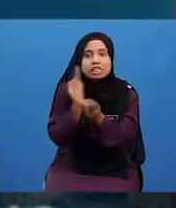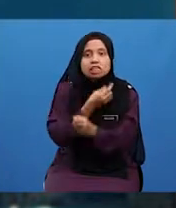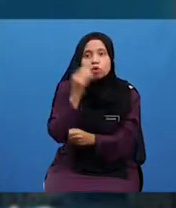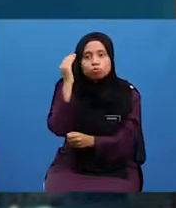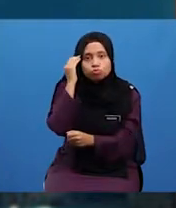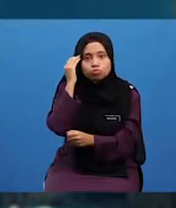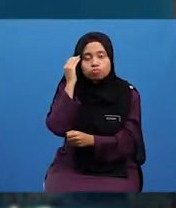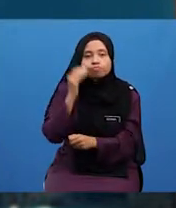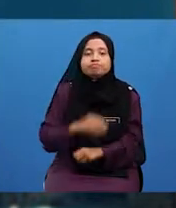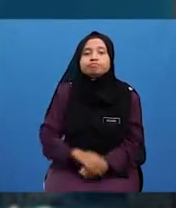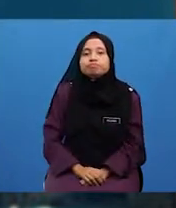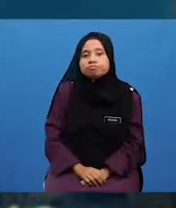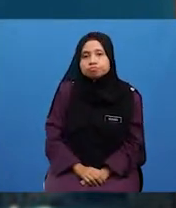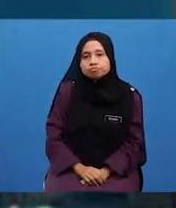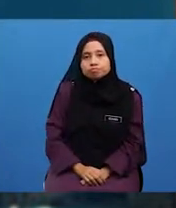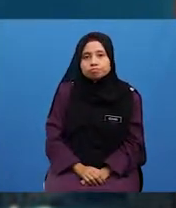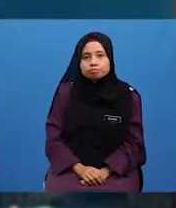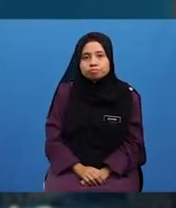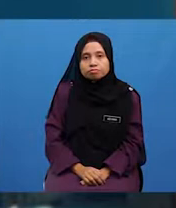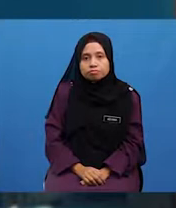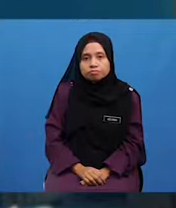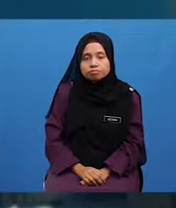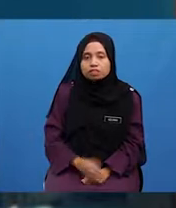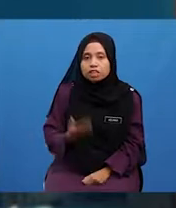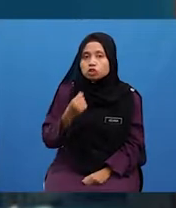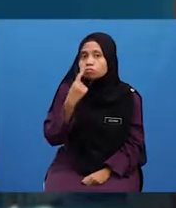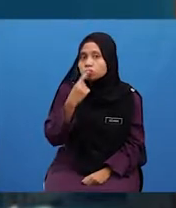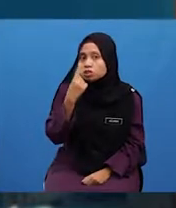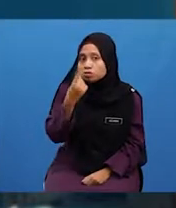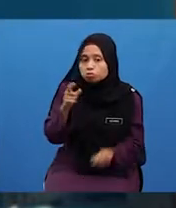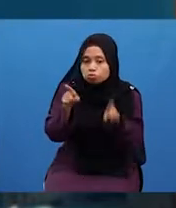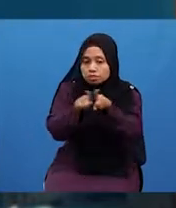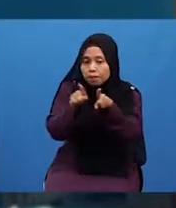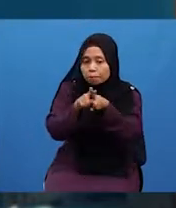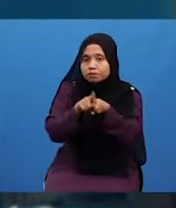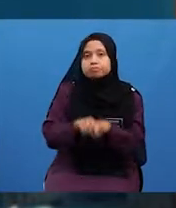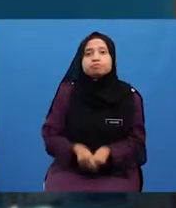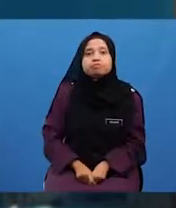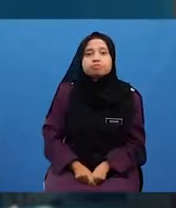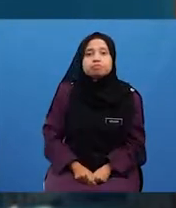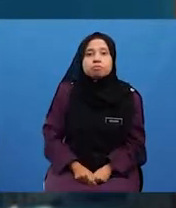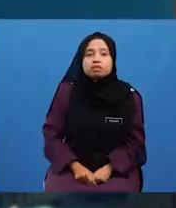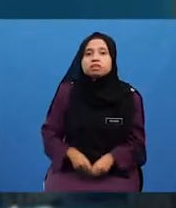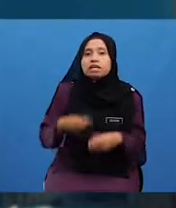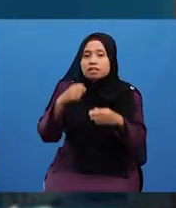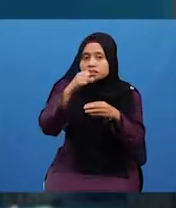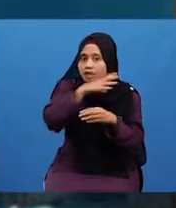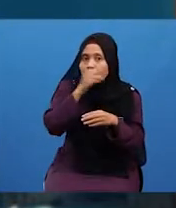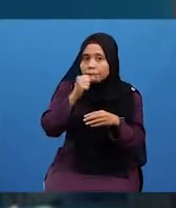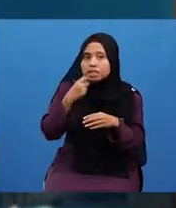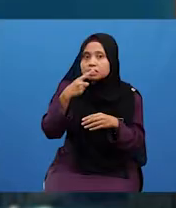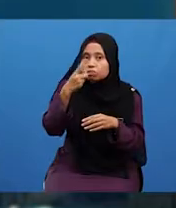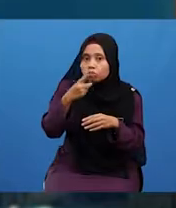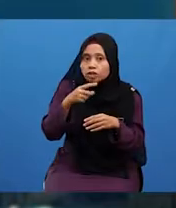dan nabi yang menerimanya. Jom sebut bersama-sama. Sambil sebut, kita cuba